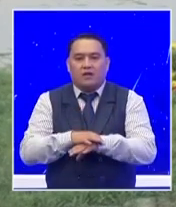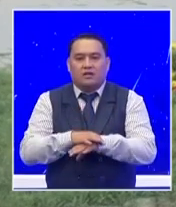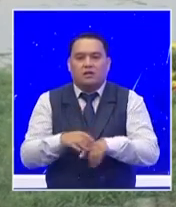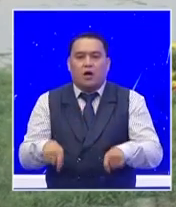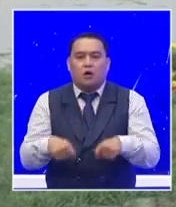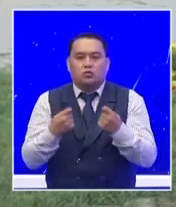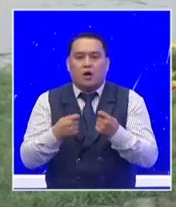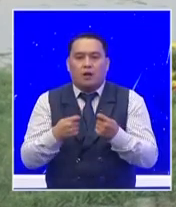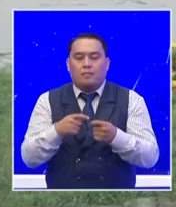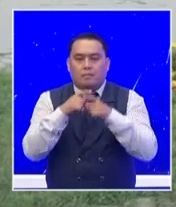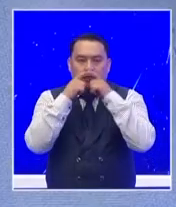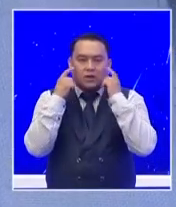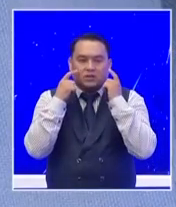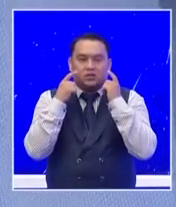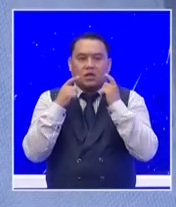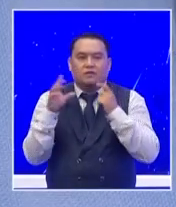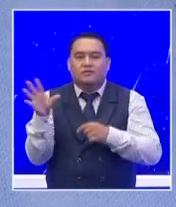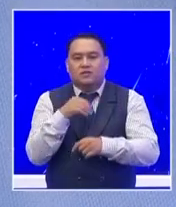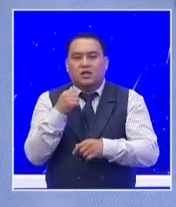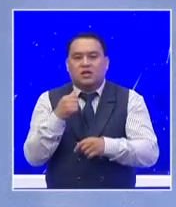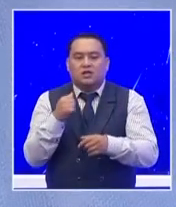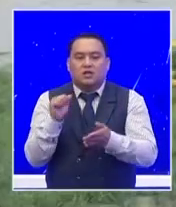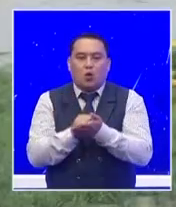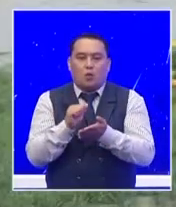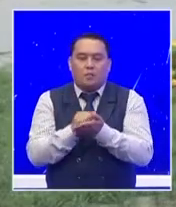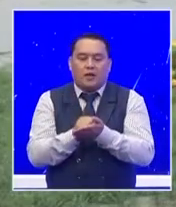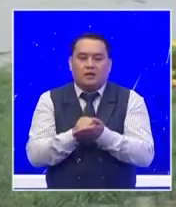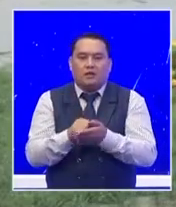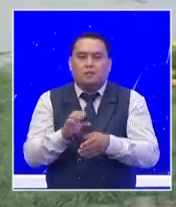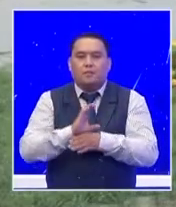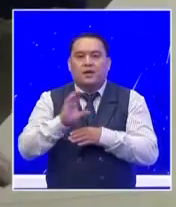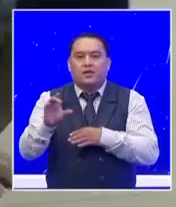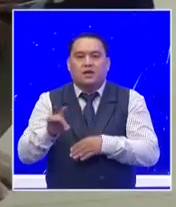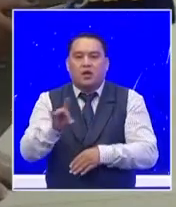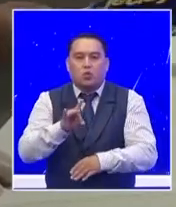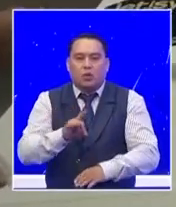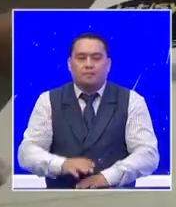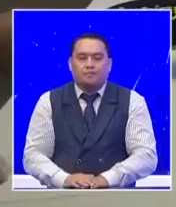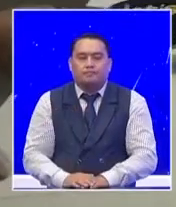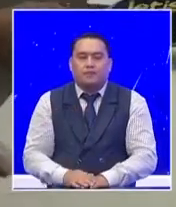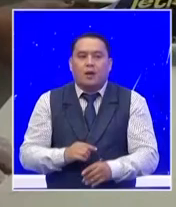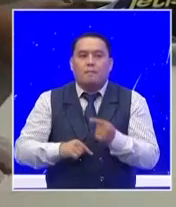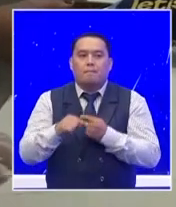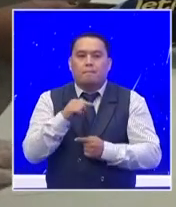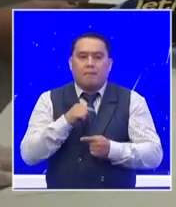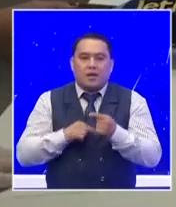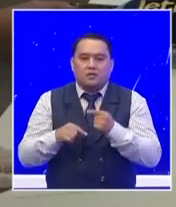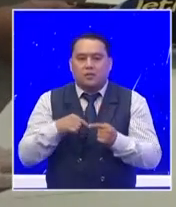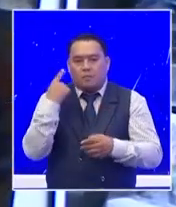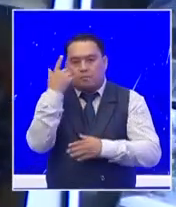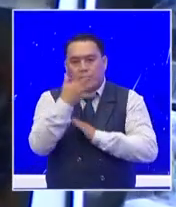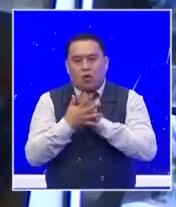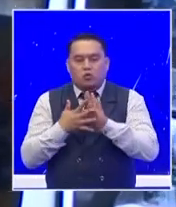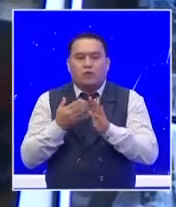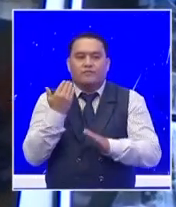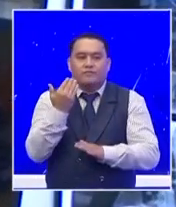нарушения масочного режима. Все материалы собраны, переданы в СЭС района. Предприниматели более добросовестно отнеслись к поставленной